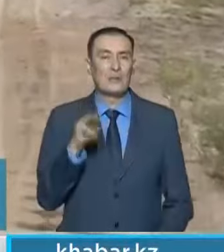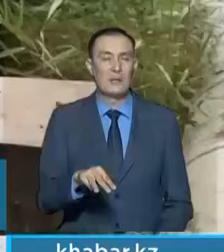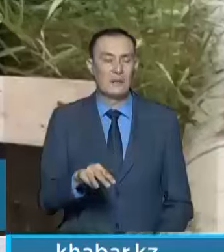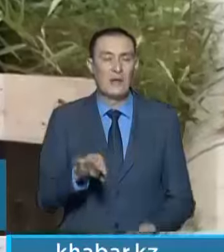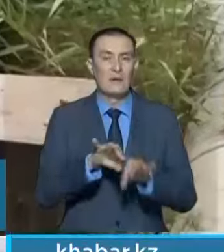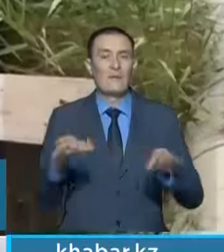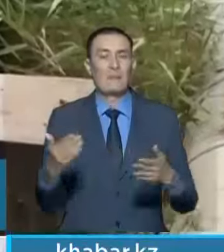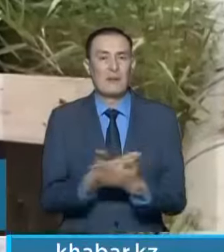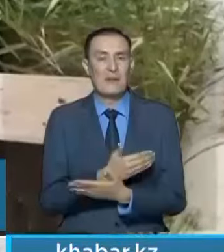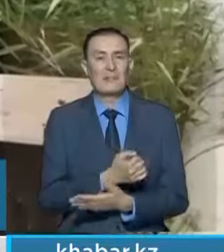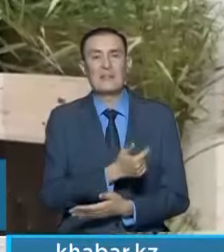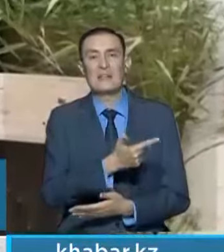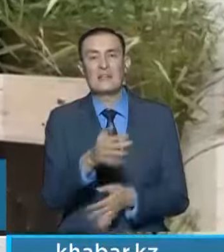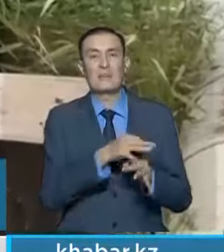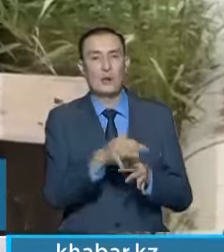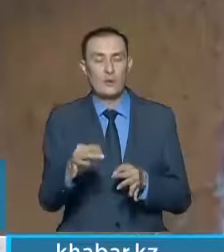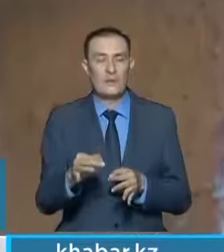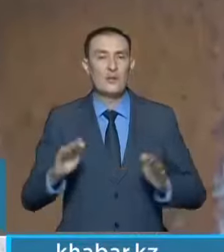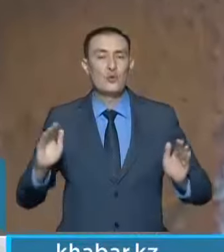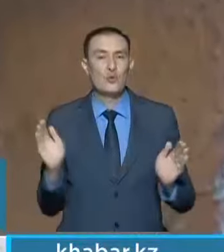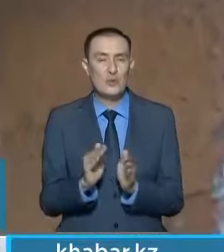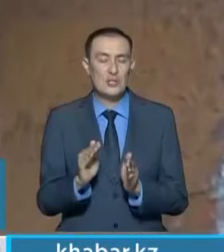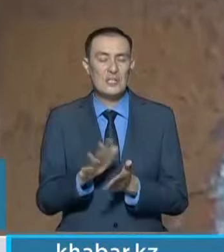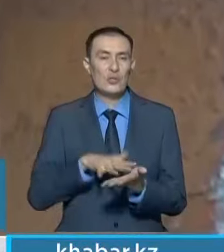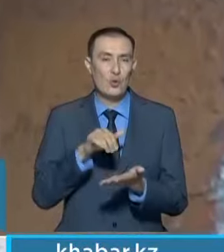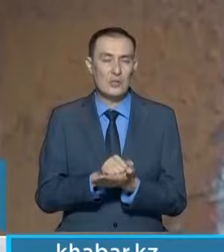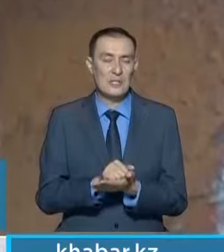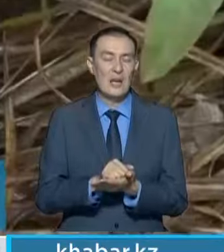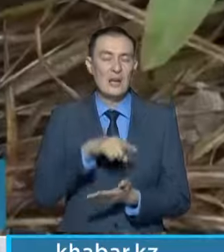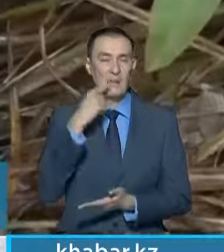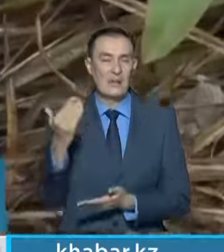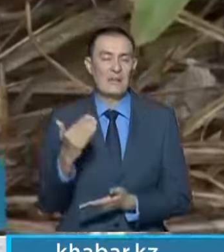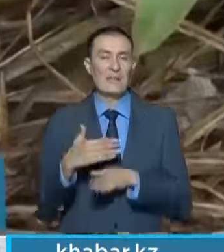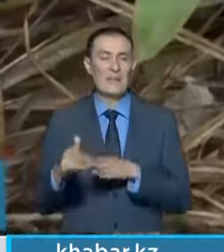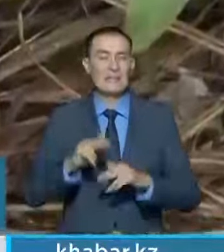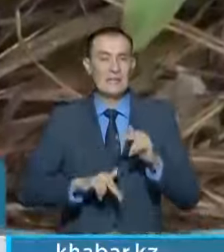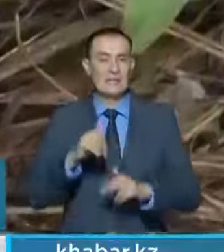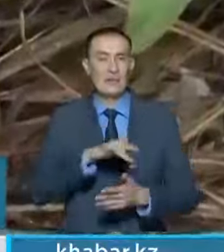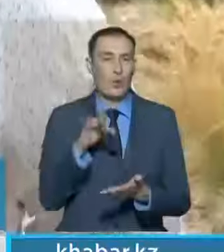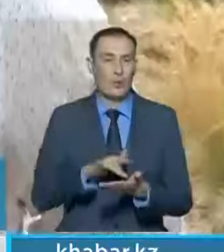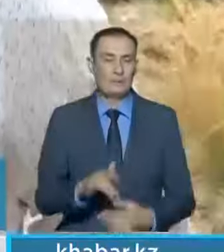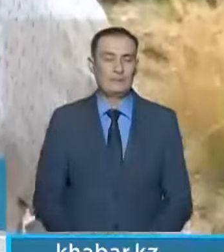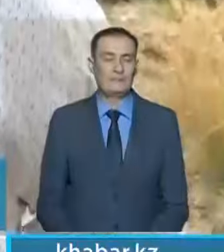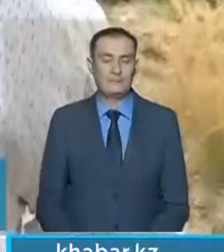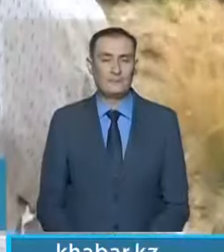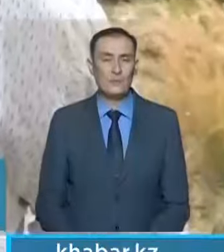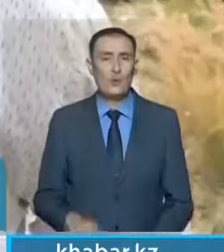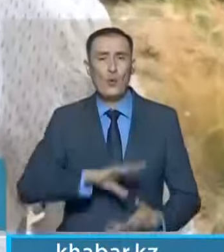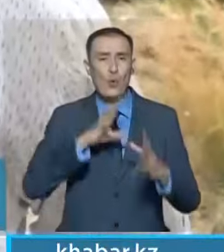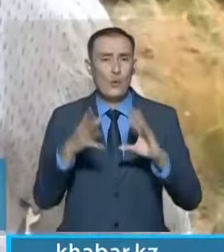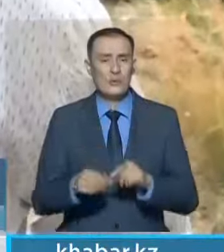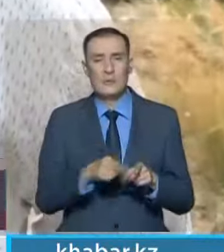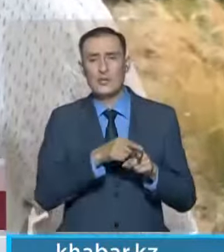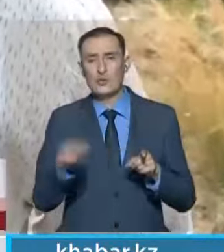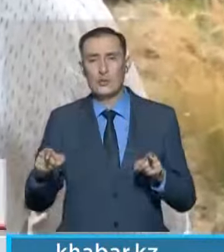теплотрассы обновят в нескольких микрорайонах. Это снизит изношенность на проблемных участках, говорят в отделе строительства города. Общая